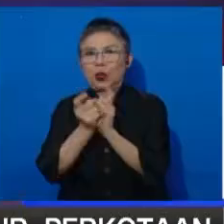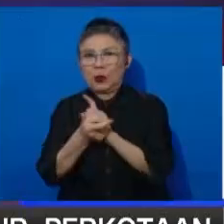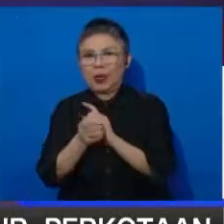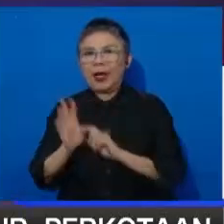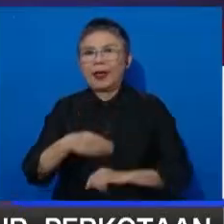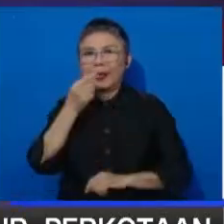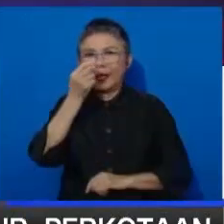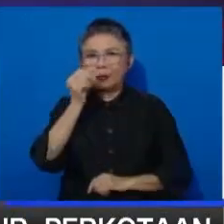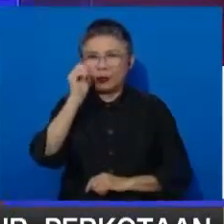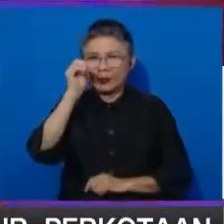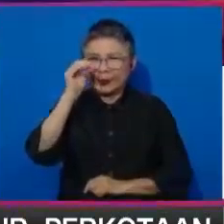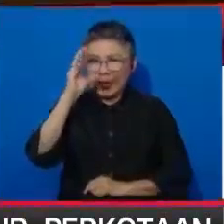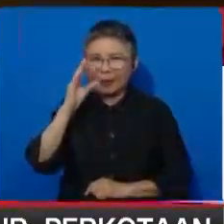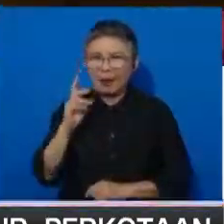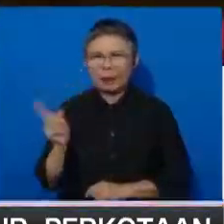siang.